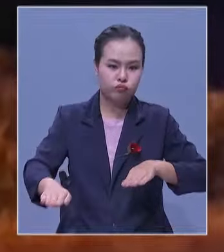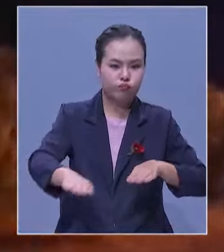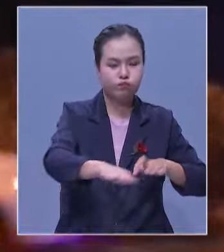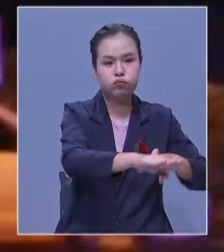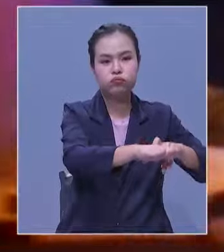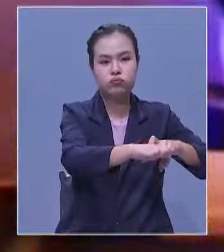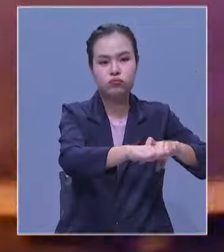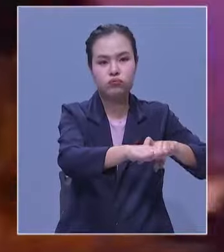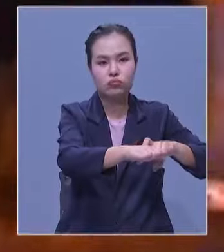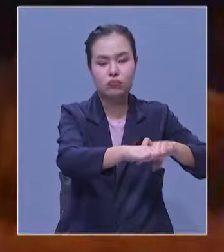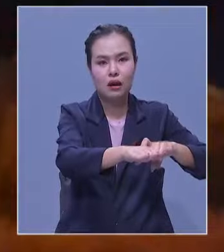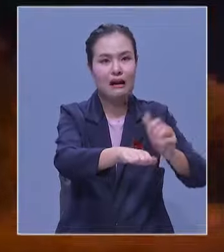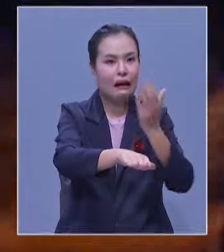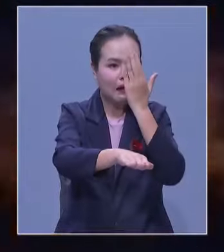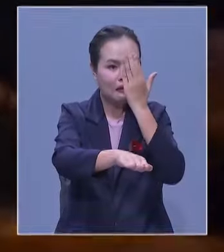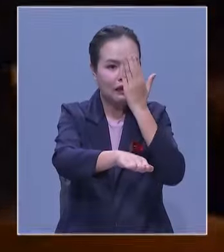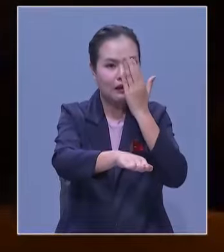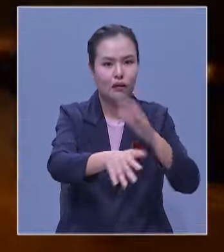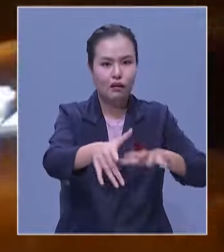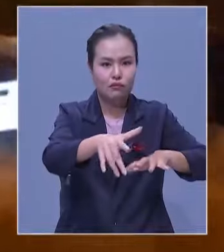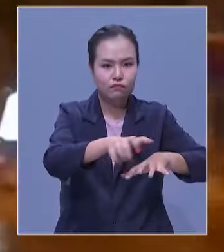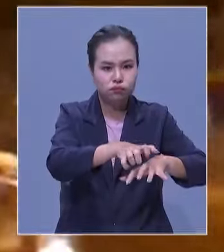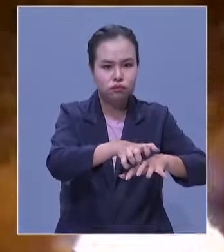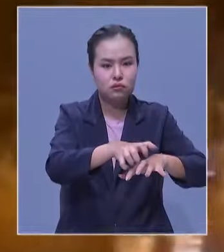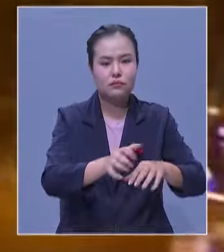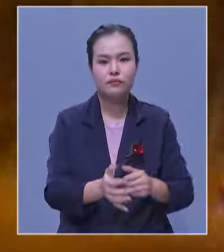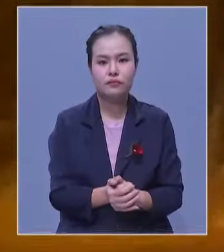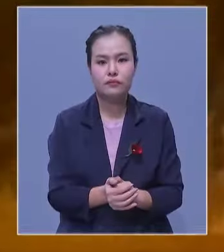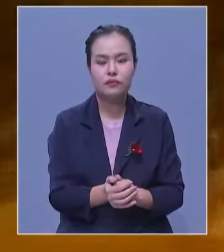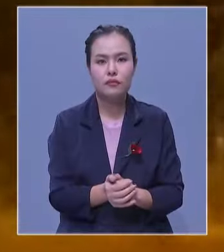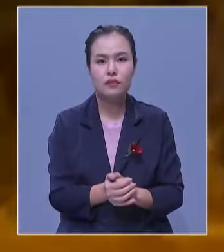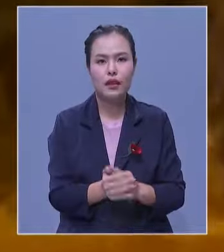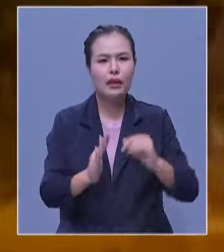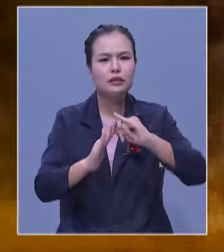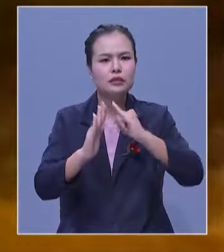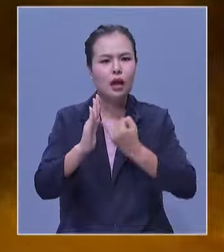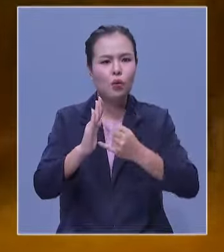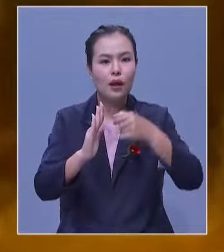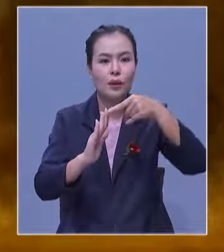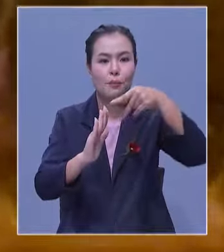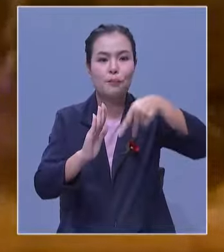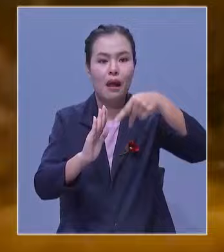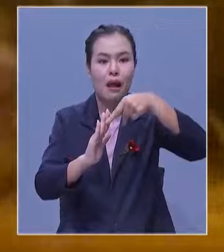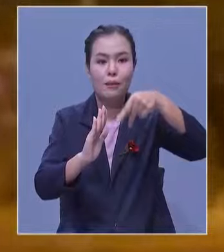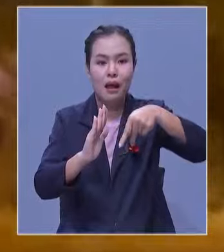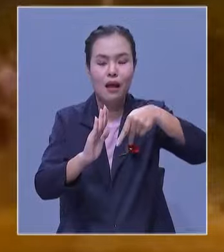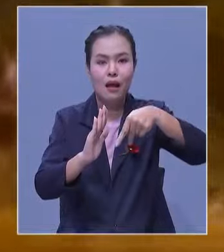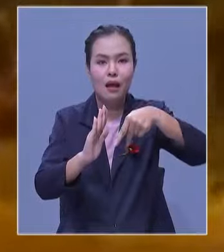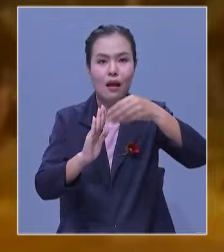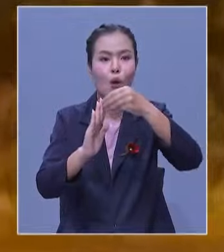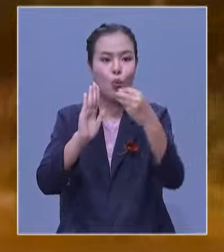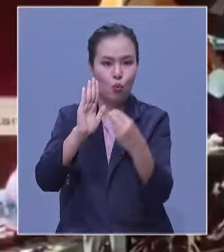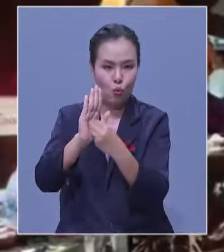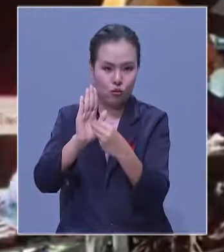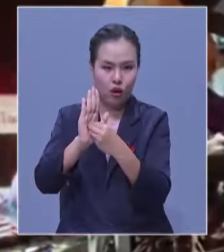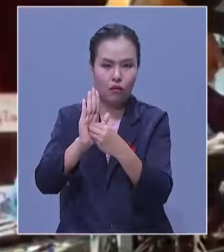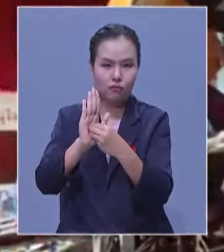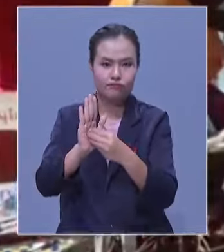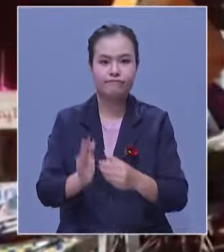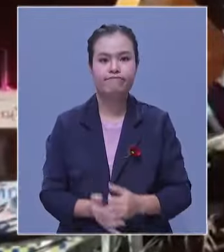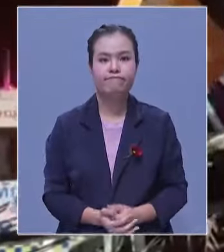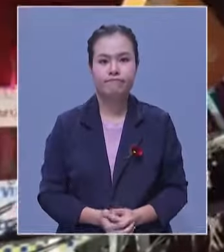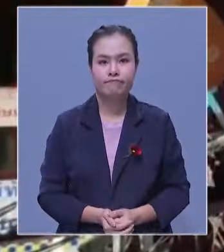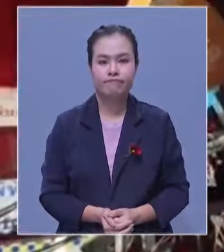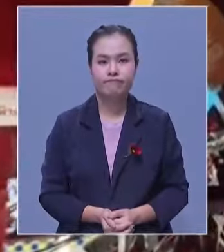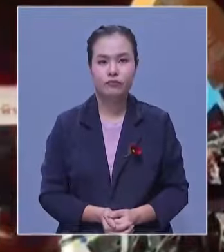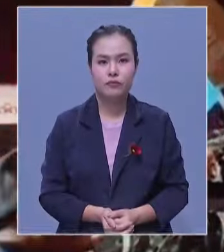ก็มาโดนช่วงหน้ารถใช่ไหม ใช่ใช่เนี่ยโดนช่วงนี้เขา อันนี้เราออกมาจากจังหวัดไหนครับพี ่มาจากแพร่ครับผม แพร่มุ่งหน้าไปไหนครับ ไปกรุงเทพครับ